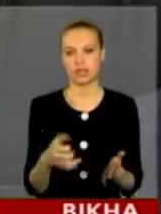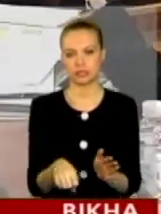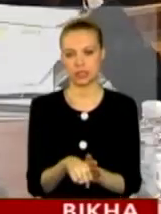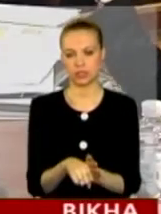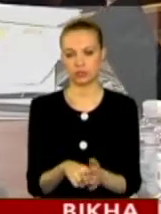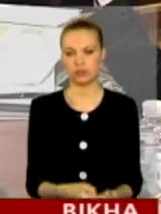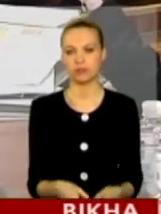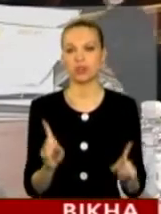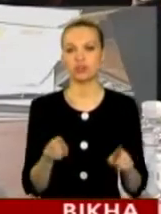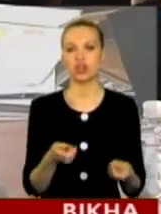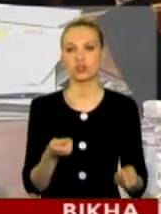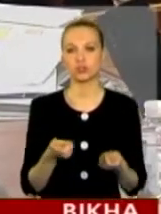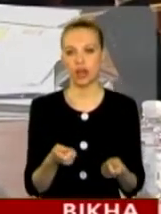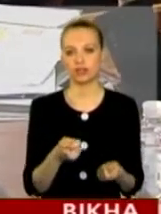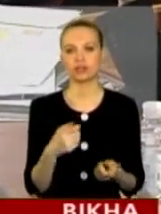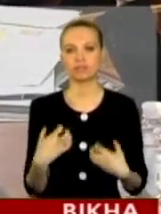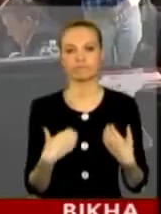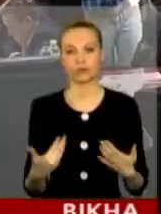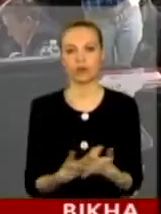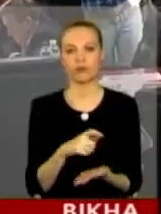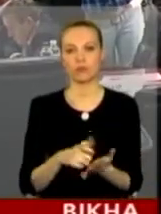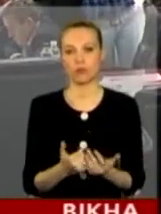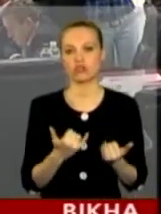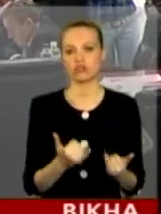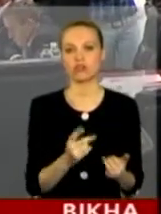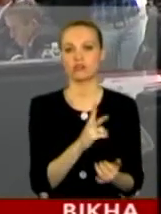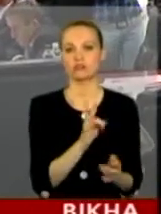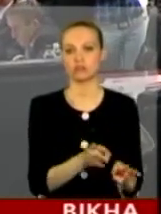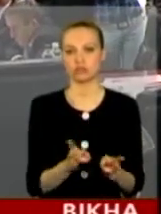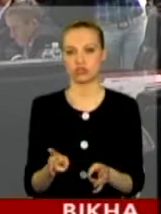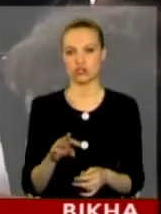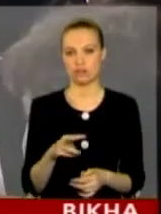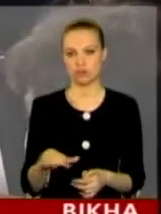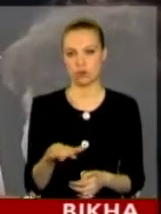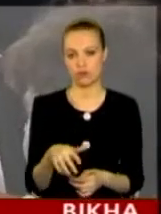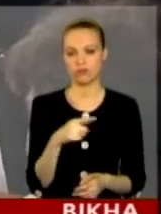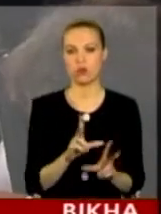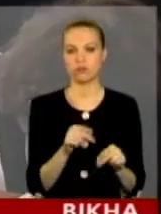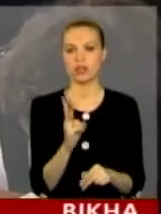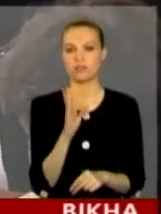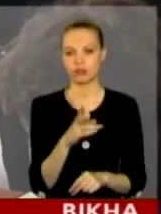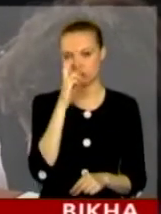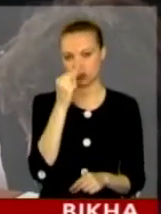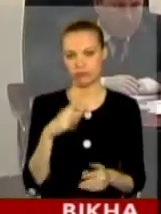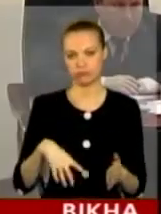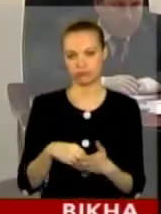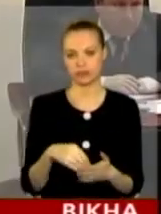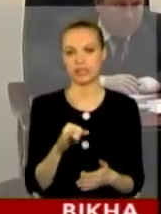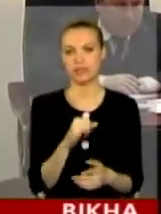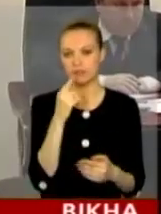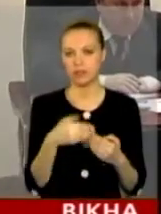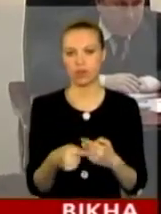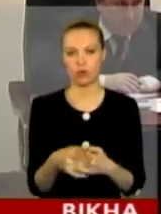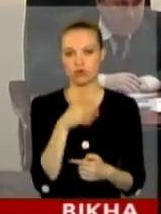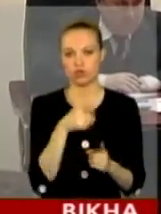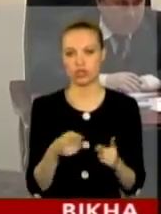загинули. Також урядники перейнялися новими помешканнями для постраждалих миколаївців. Їм пообіцяли квартири державним коштом і в найкоротші